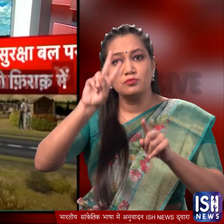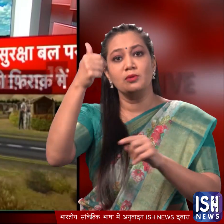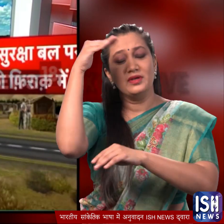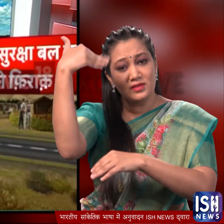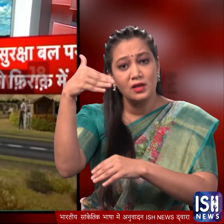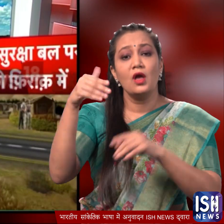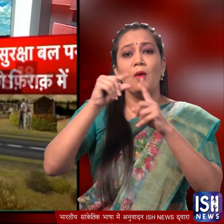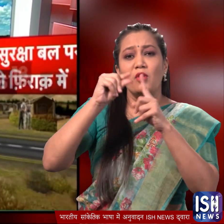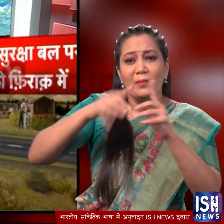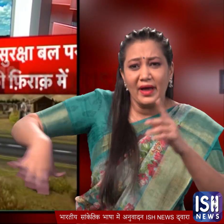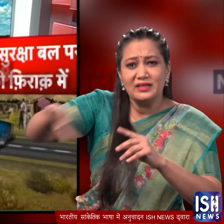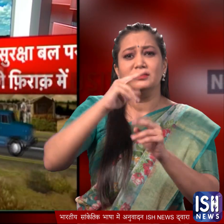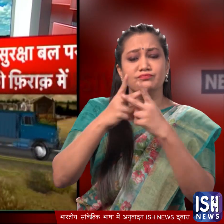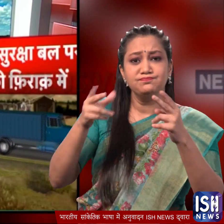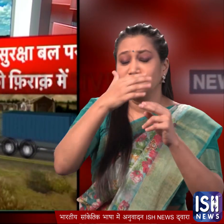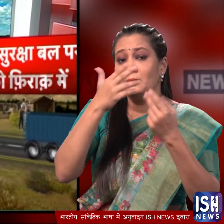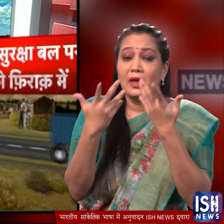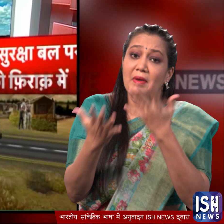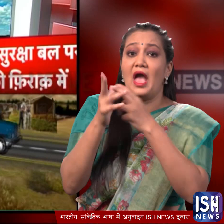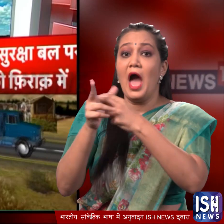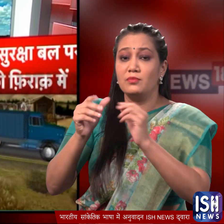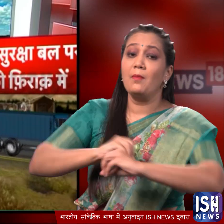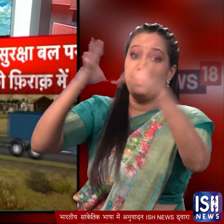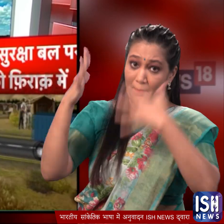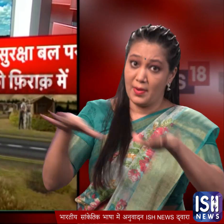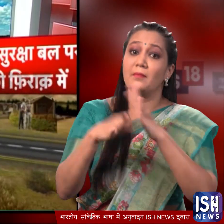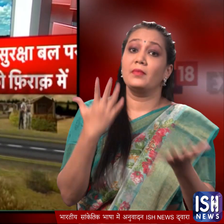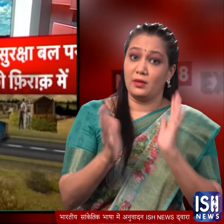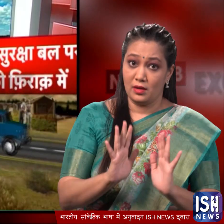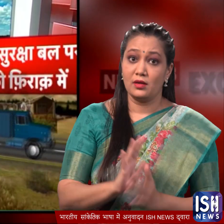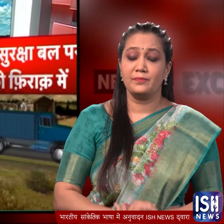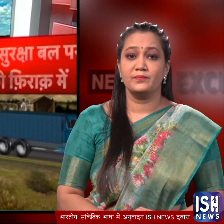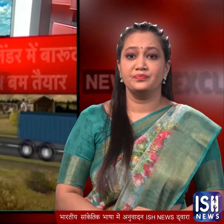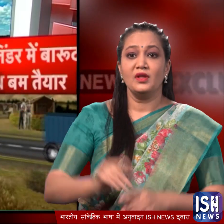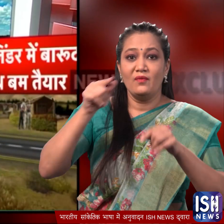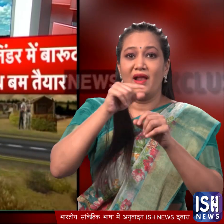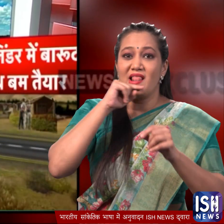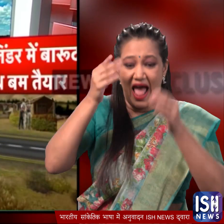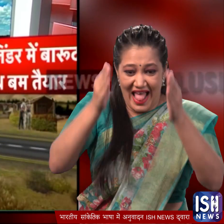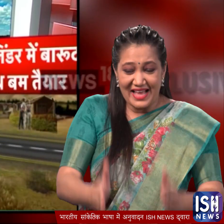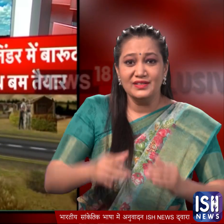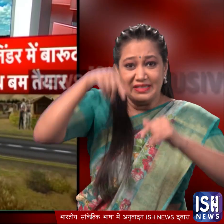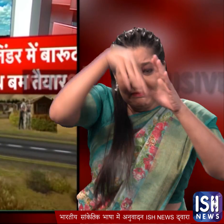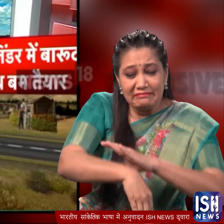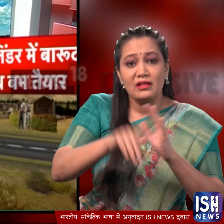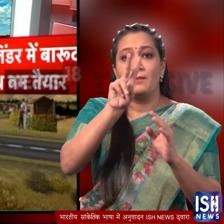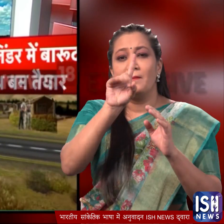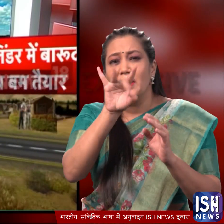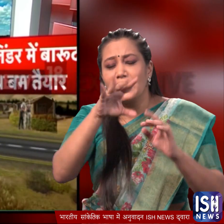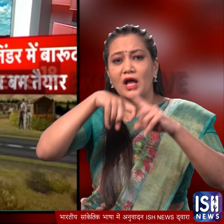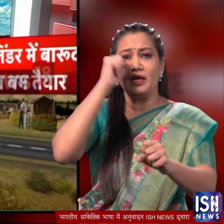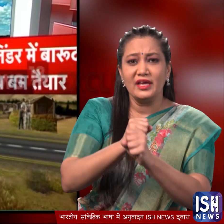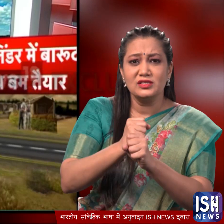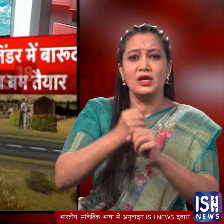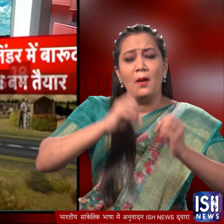26 जनवरी के आसपास पुलवामा के इलाके में सुरक्षा बल के काफिले को निशाना बना सकता है, जिसके लिए उसने एक गैस सिलेंडर में 15 किलो विस्फोटक